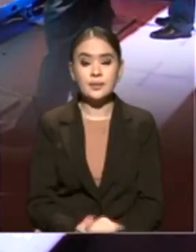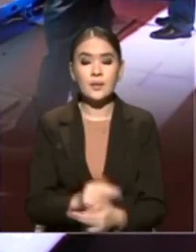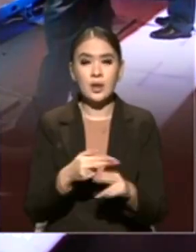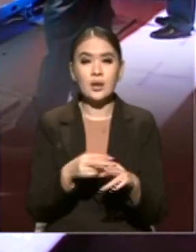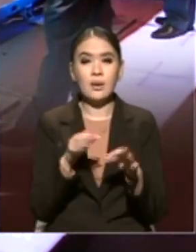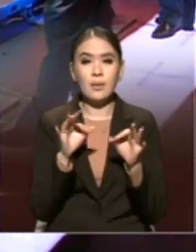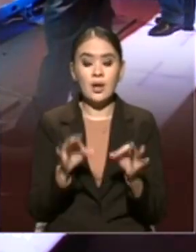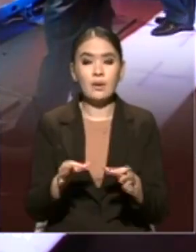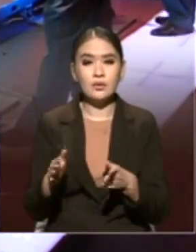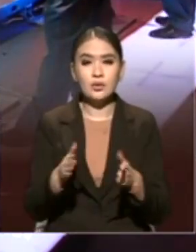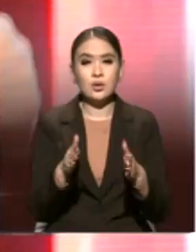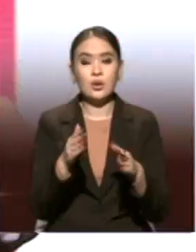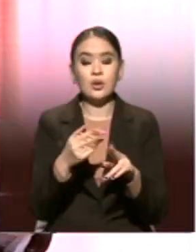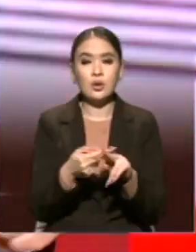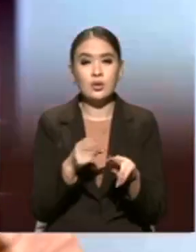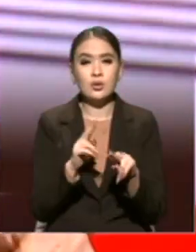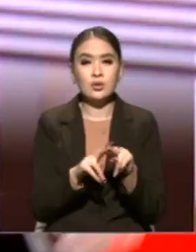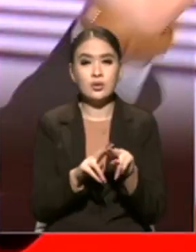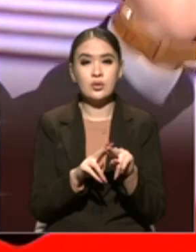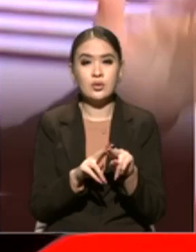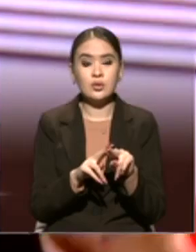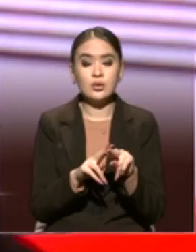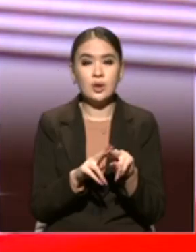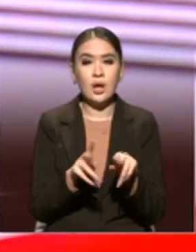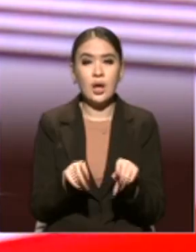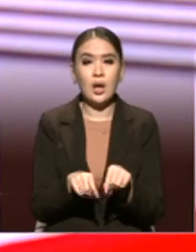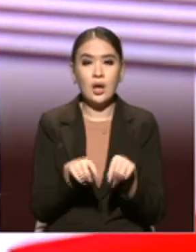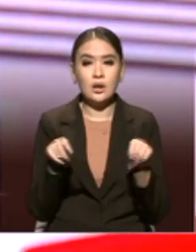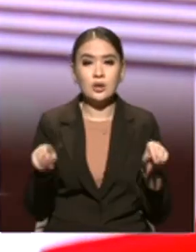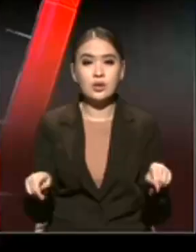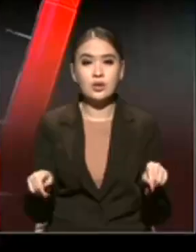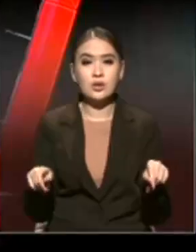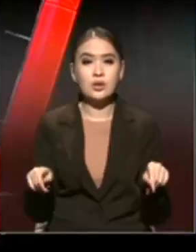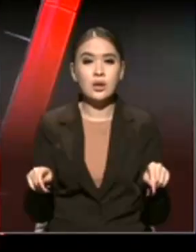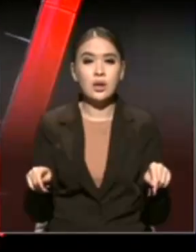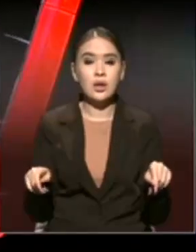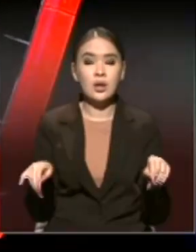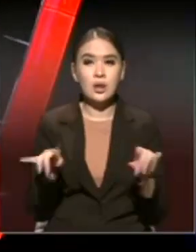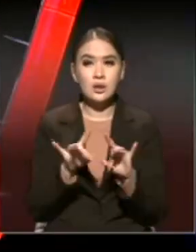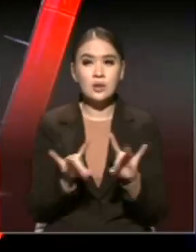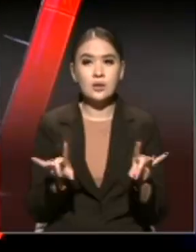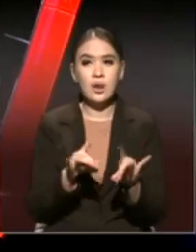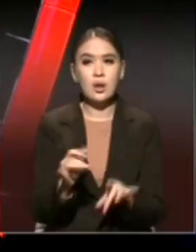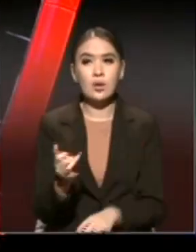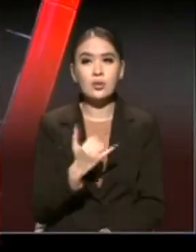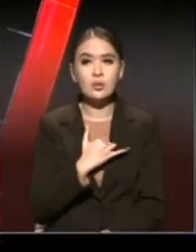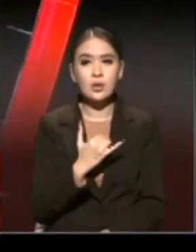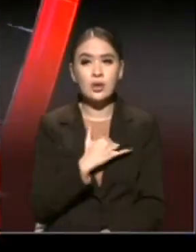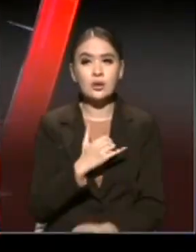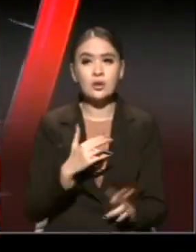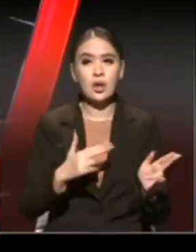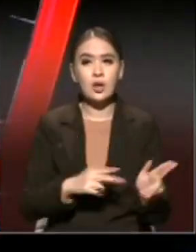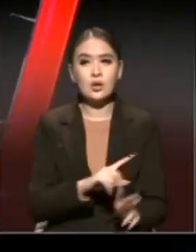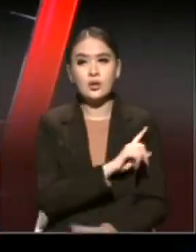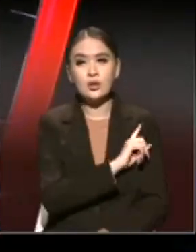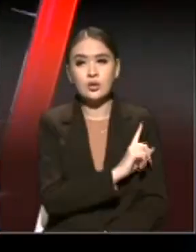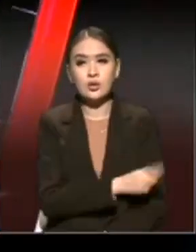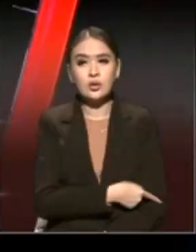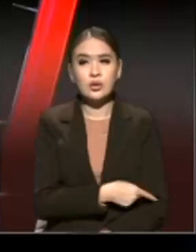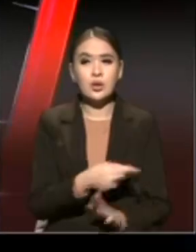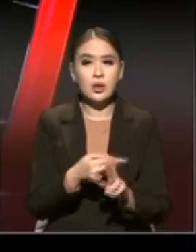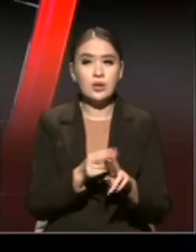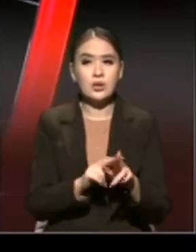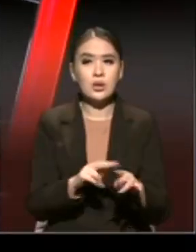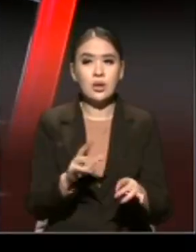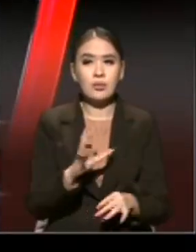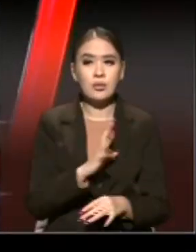жолға, әрине, жаңадан бастамасы ғой енді. Ашықтық ретінде сіз айтып отырсыз ғой, иә? Ашықтық ретінде біздер қазір қарулы күштер, сарбаздар